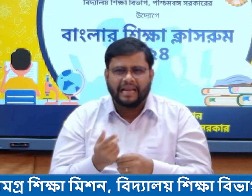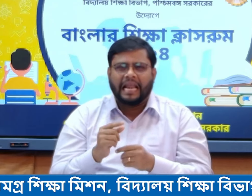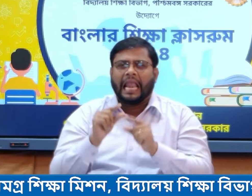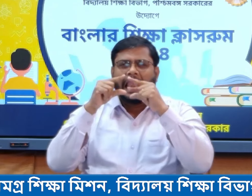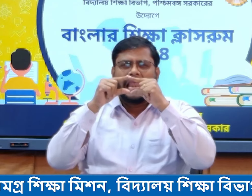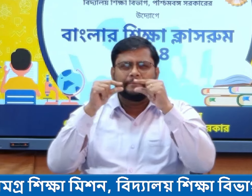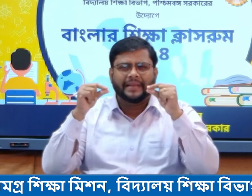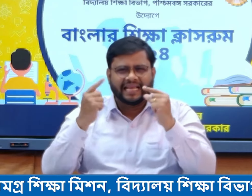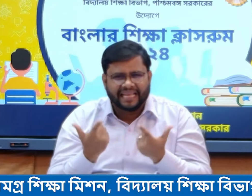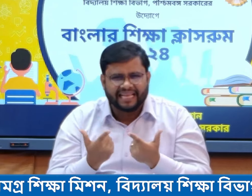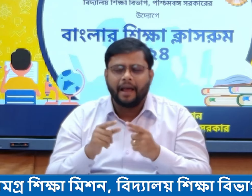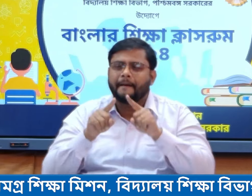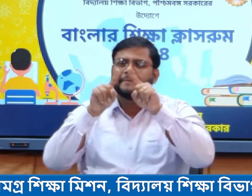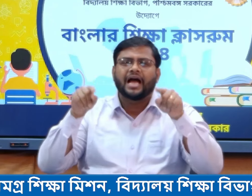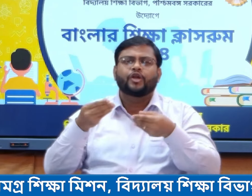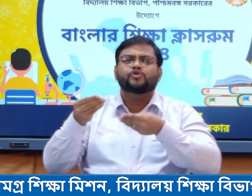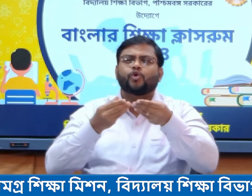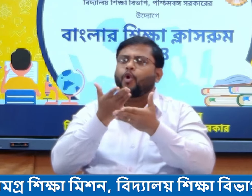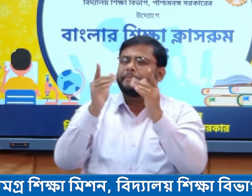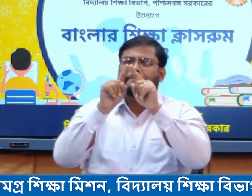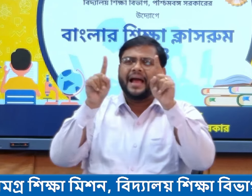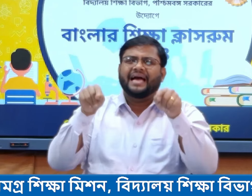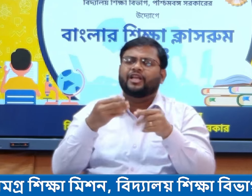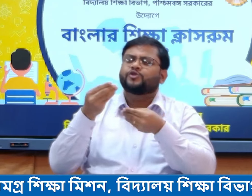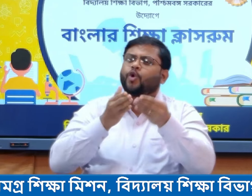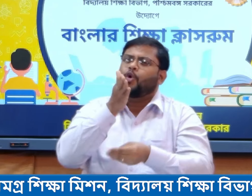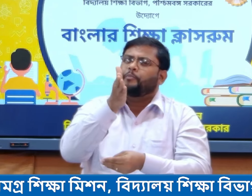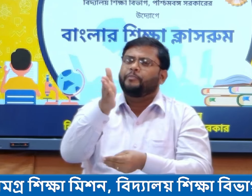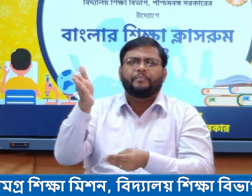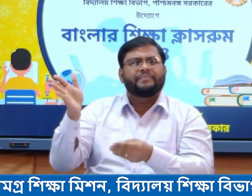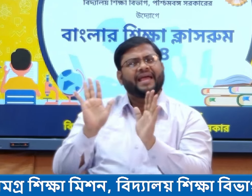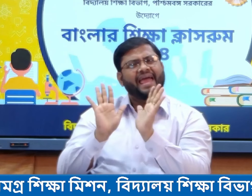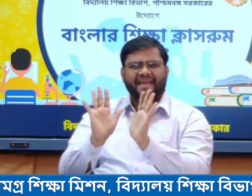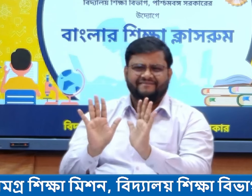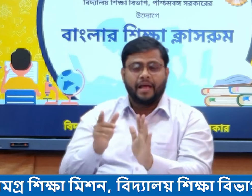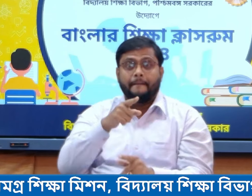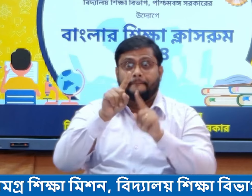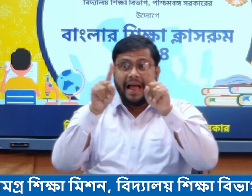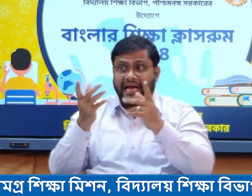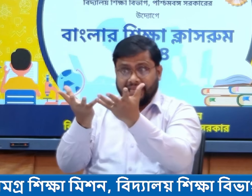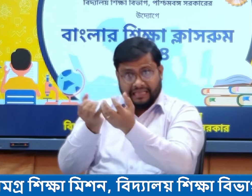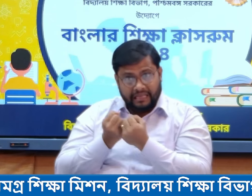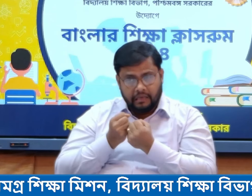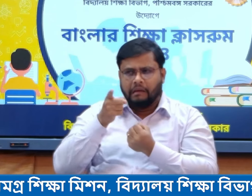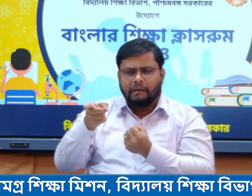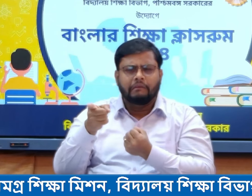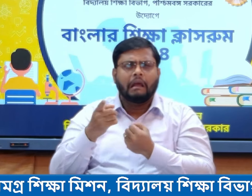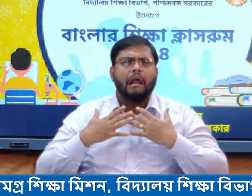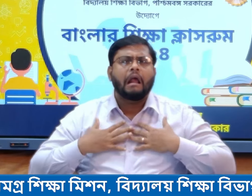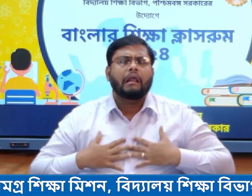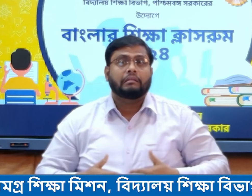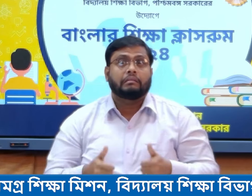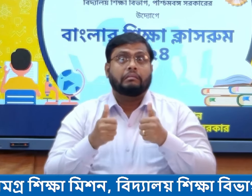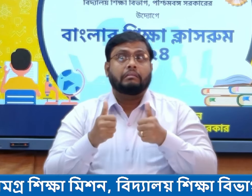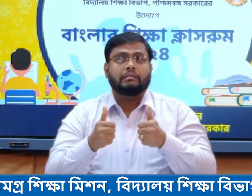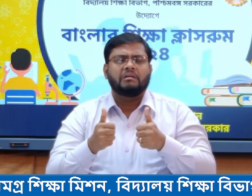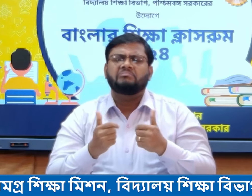জিনিস থাকে যেমন প্যাকেট ফুড চিপস নিমকি বার্গার যেগুলো দোকানে কিনতে পাওয়া যায় সেগুলো প্যাকেট সমেত